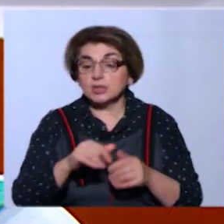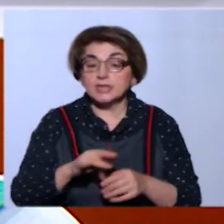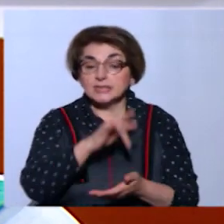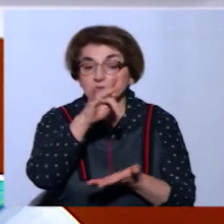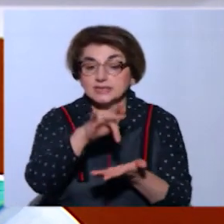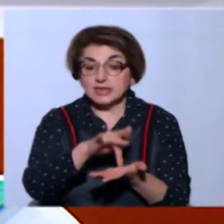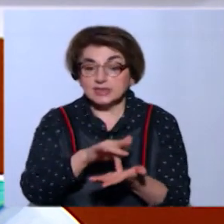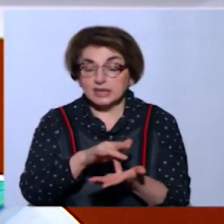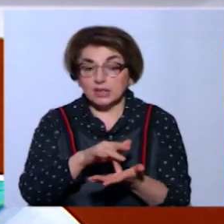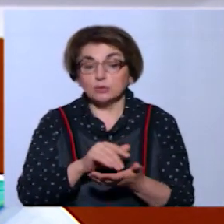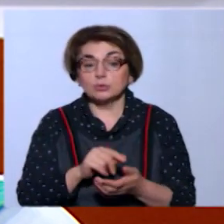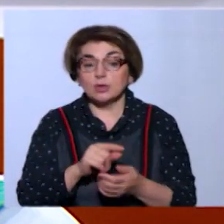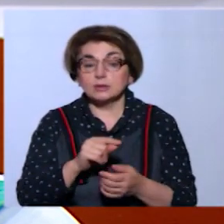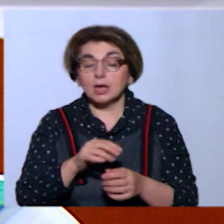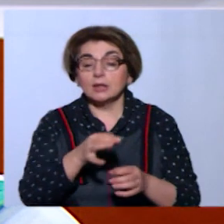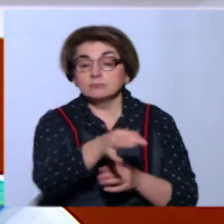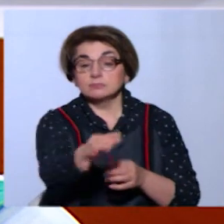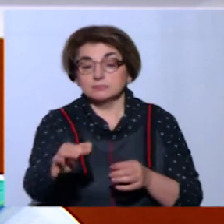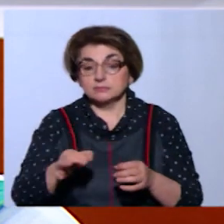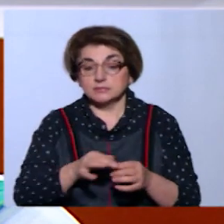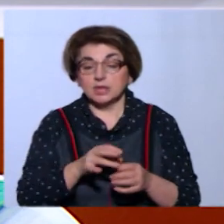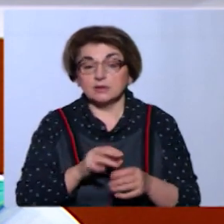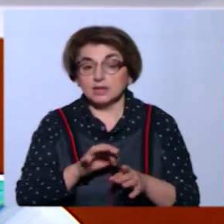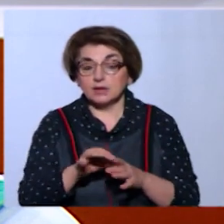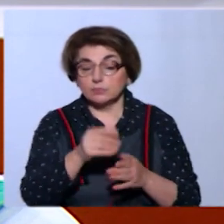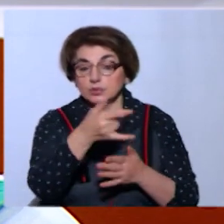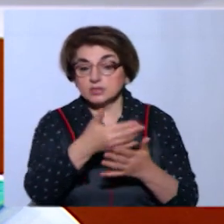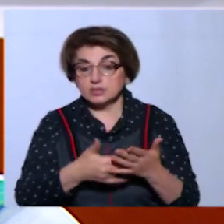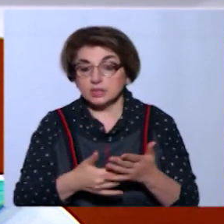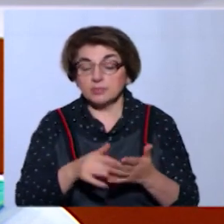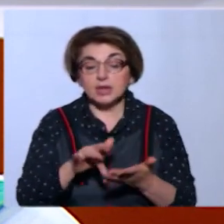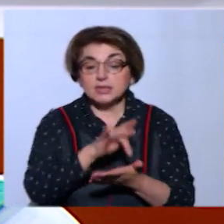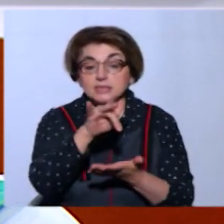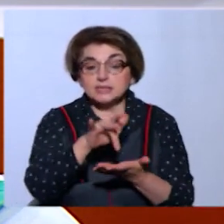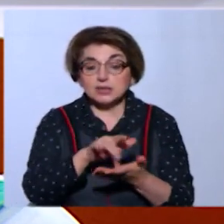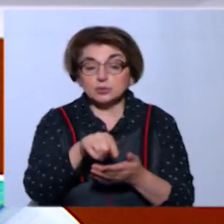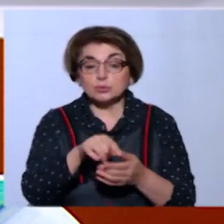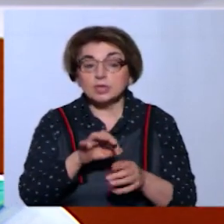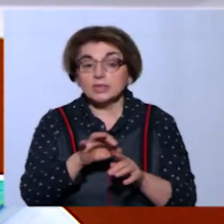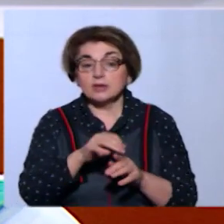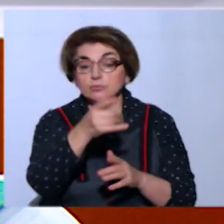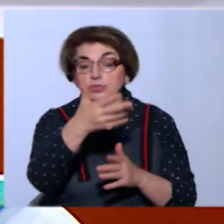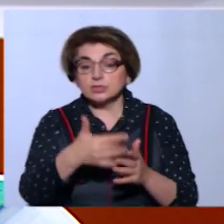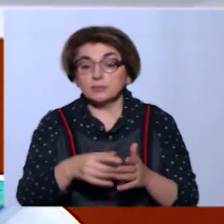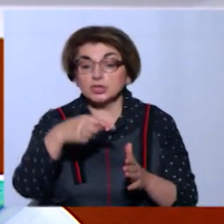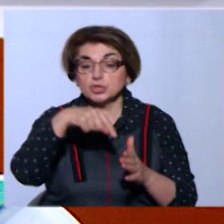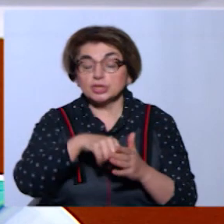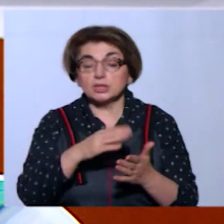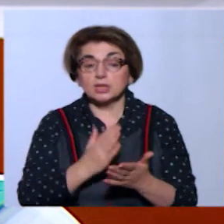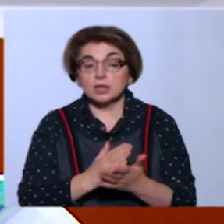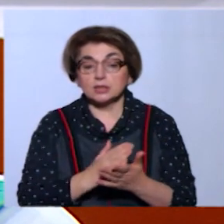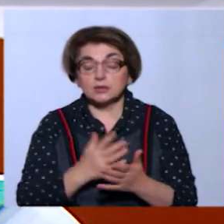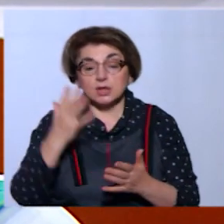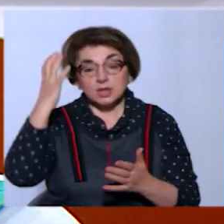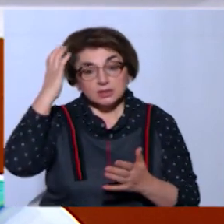ცენტრალური ნერვული სისტემა და პერიფერიული ნერვული სისტემა. ცენტრალურ ნერვულ სისტემაში შედის